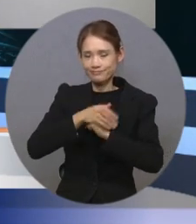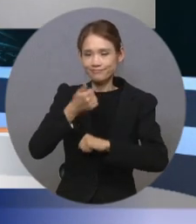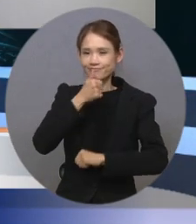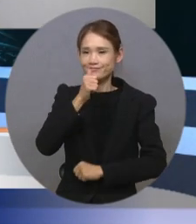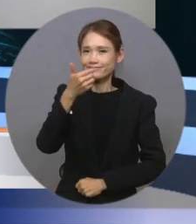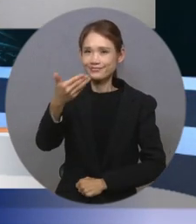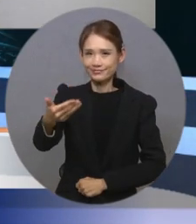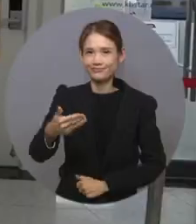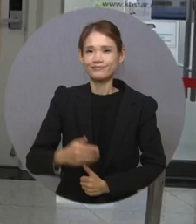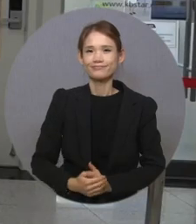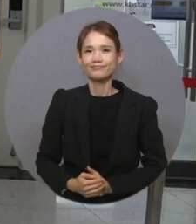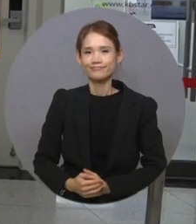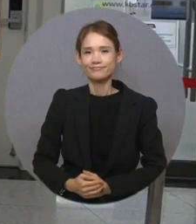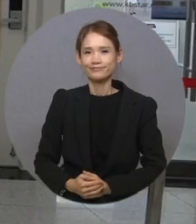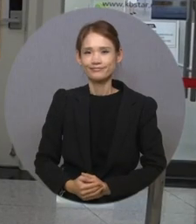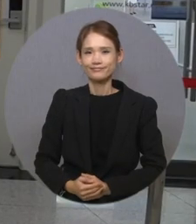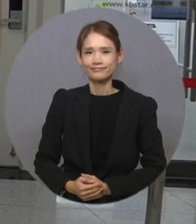전합니다.